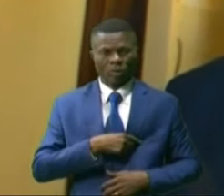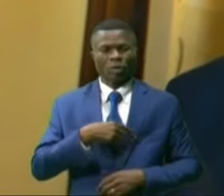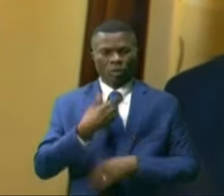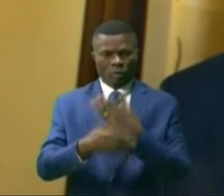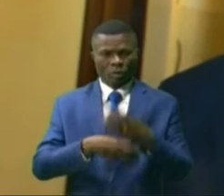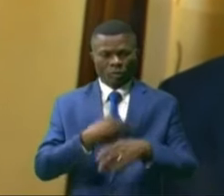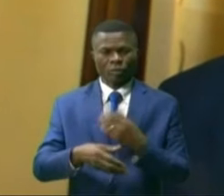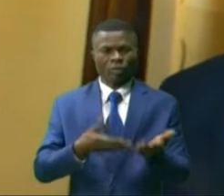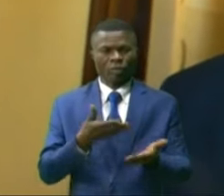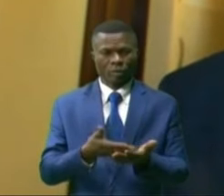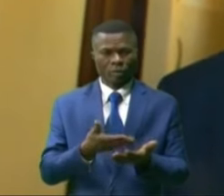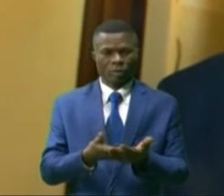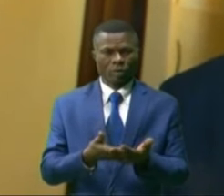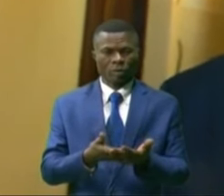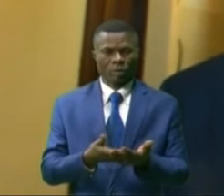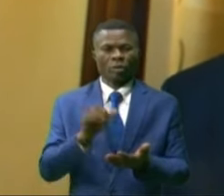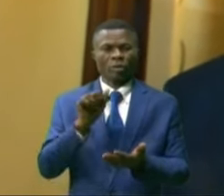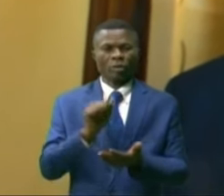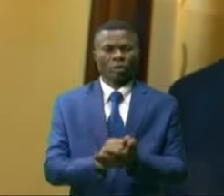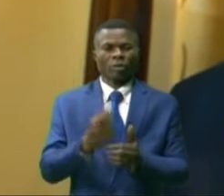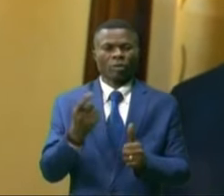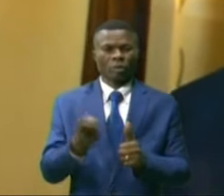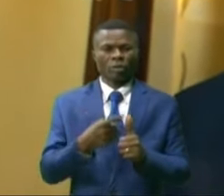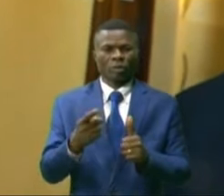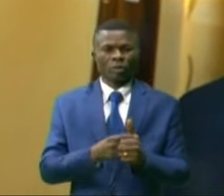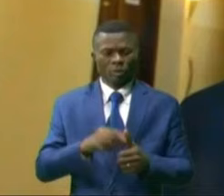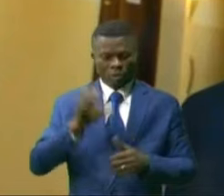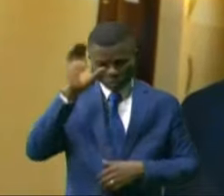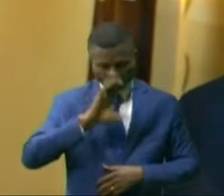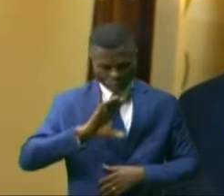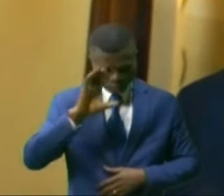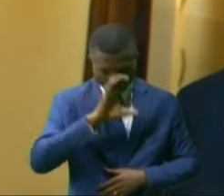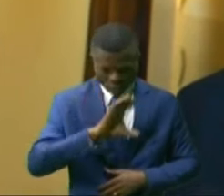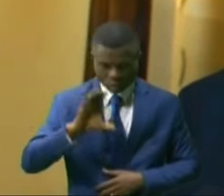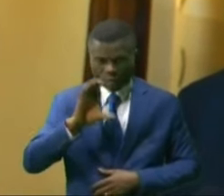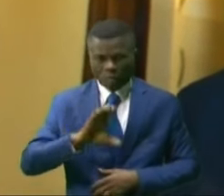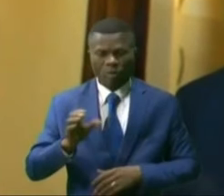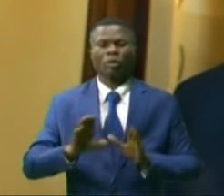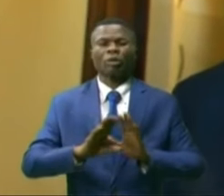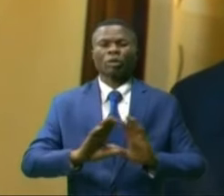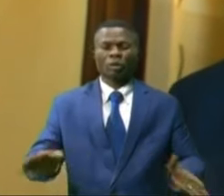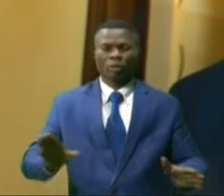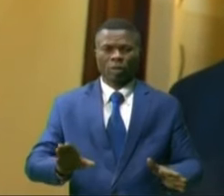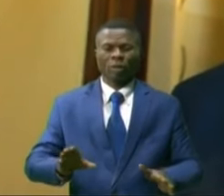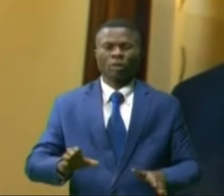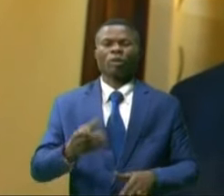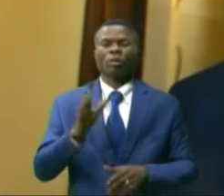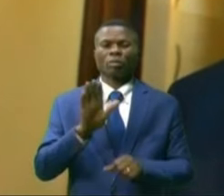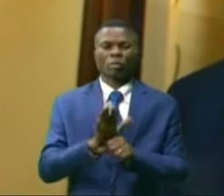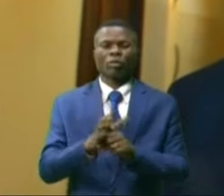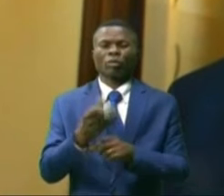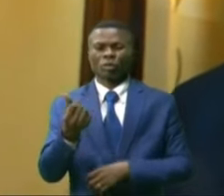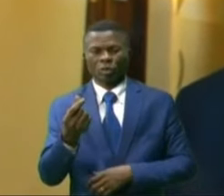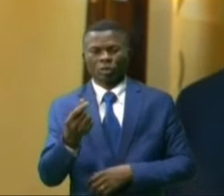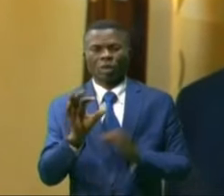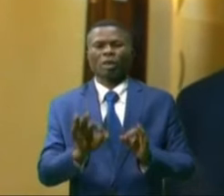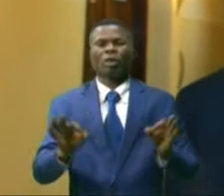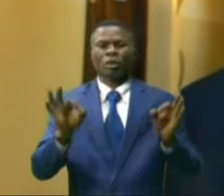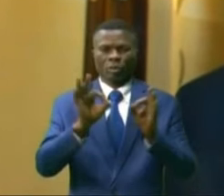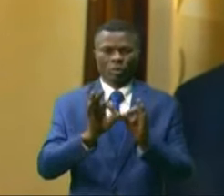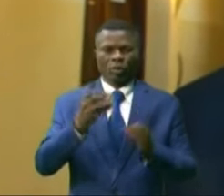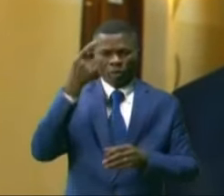pouvoir relever, c'est de pouvoir chercher les capacités financières nécessaires